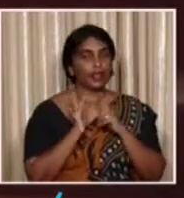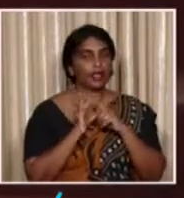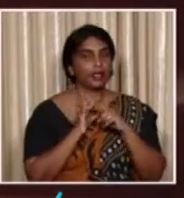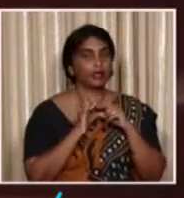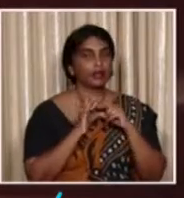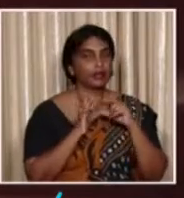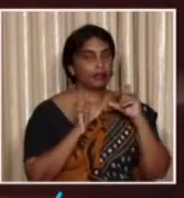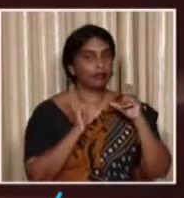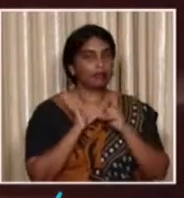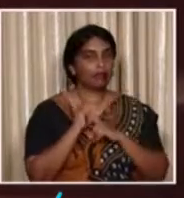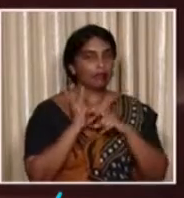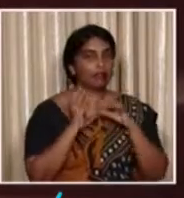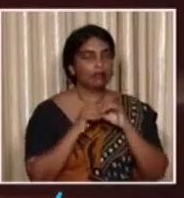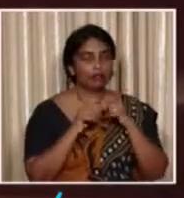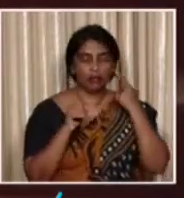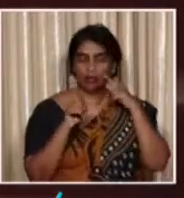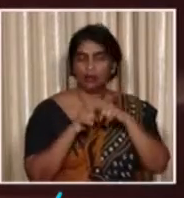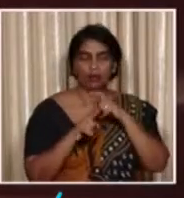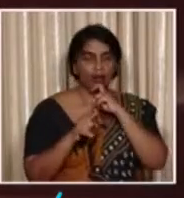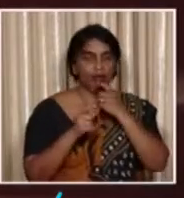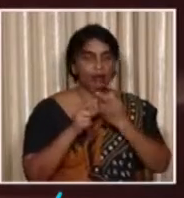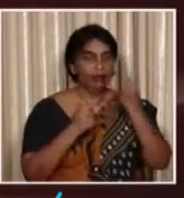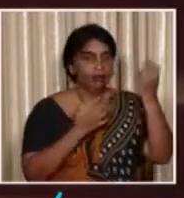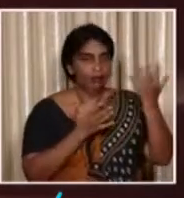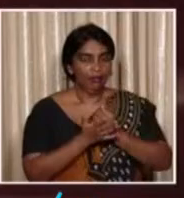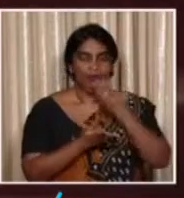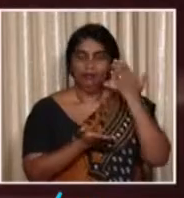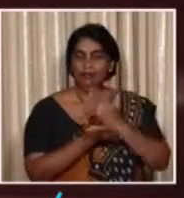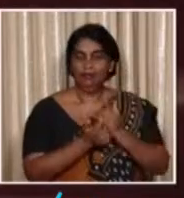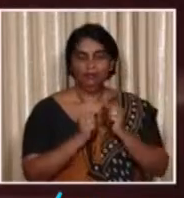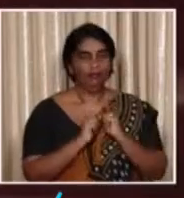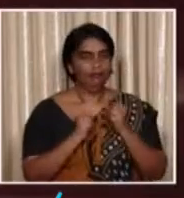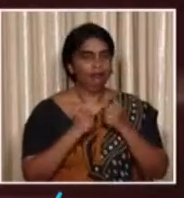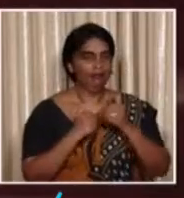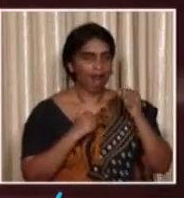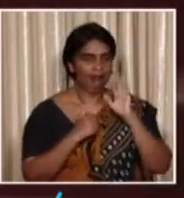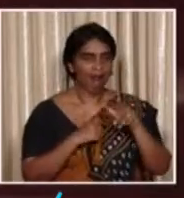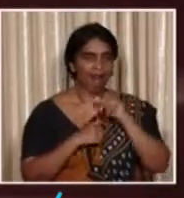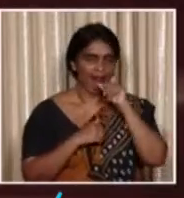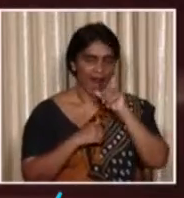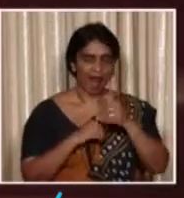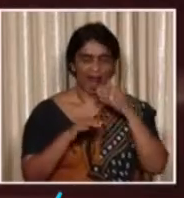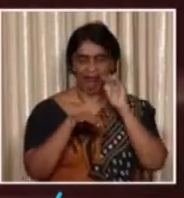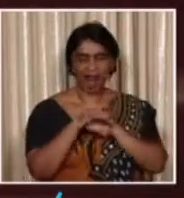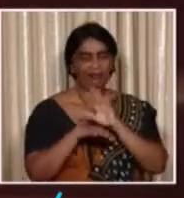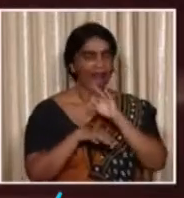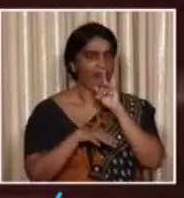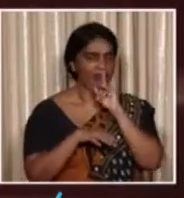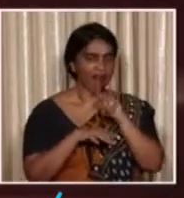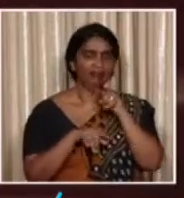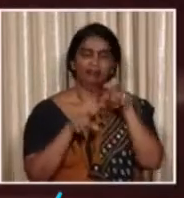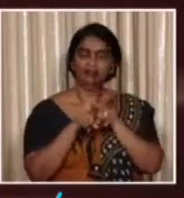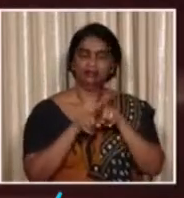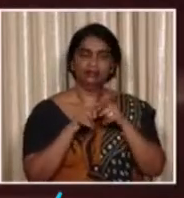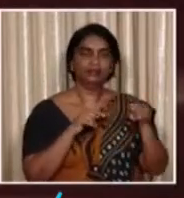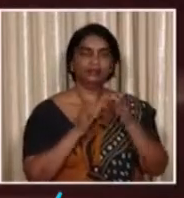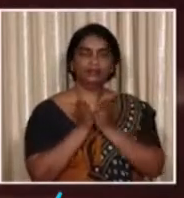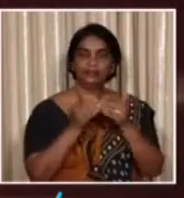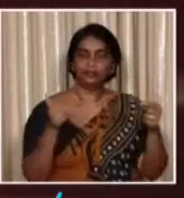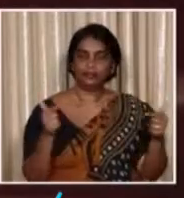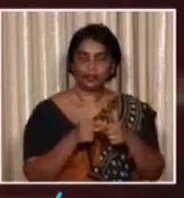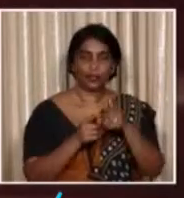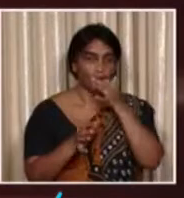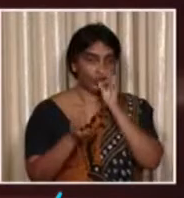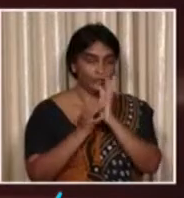කටයුතු කරමින් වන්දි හිමිකම් පෑම අවහිර කිරීම සඳහා උත්සාහයක් දැරූ බව පැහැදිලි විය. ඒ අතරතුරේම නෞකාවේ